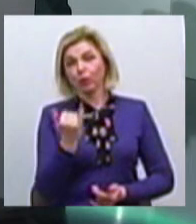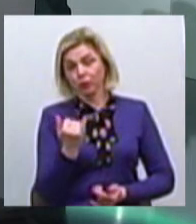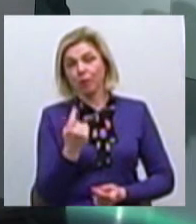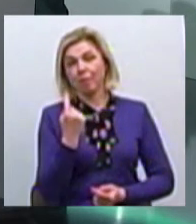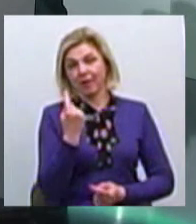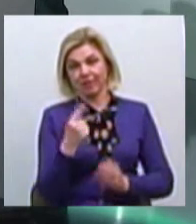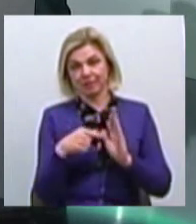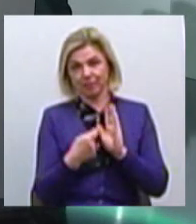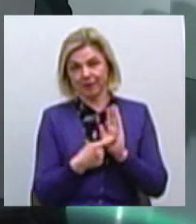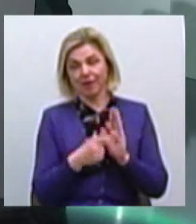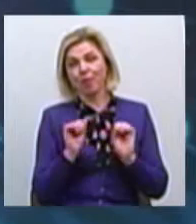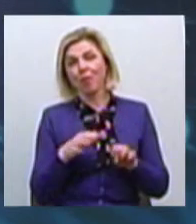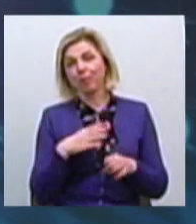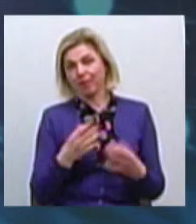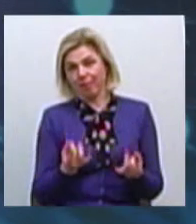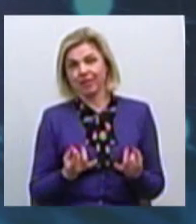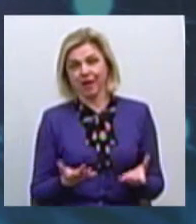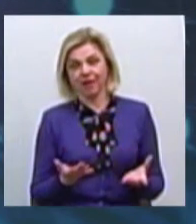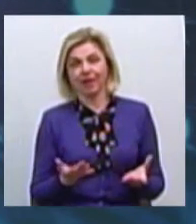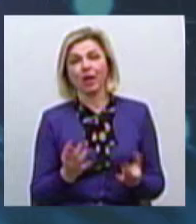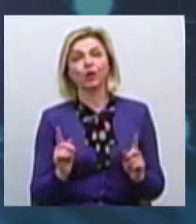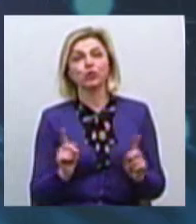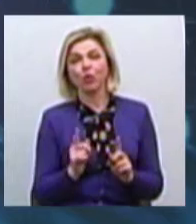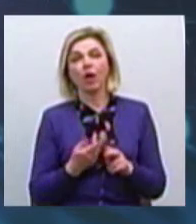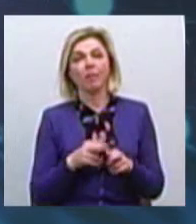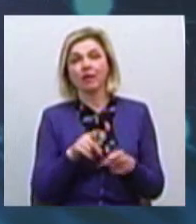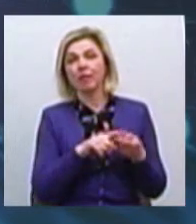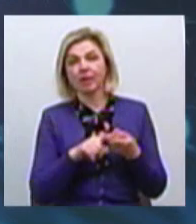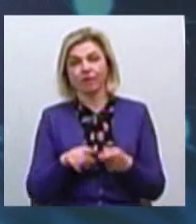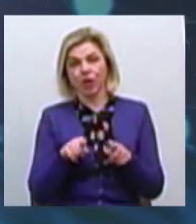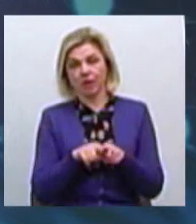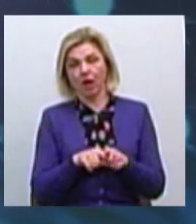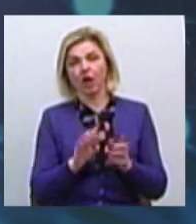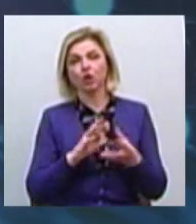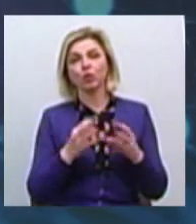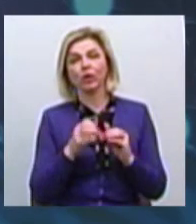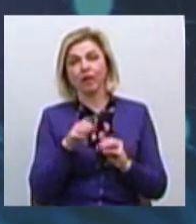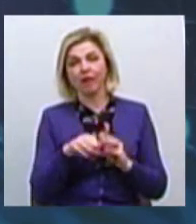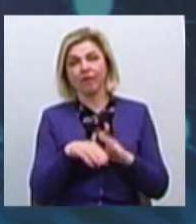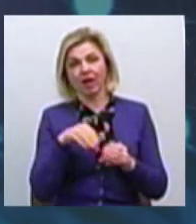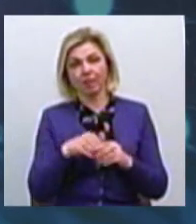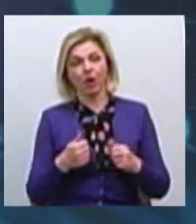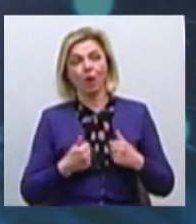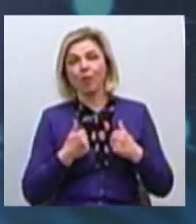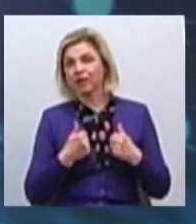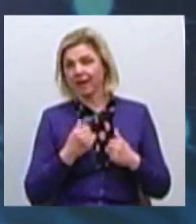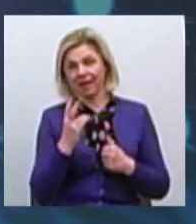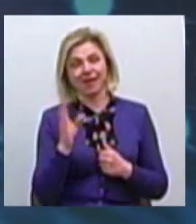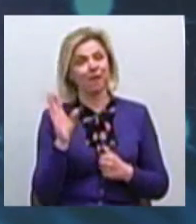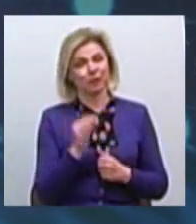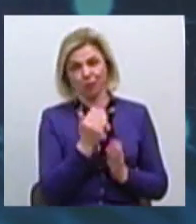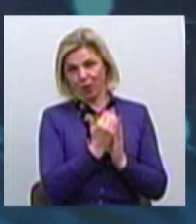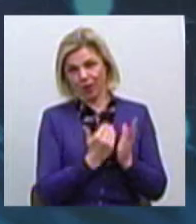запитання, можливо, в чомусь банальне. Що саме призвело до таких результатів виборів? Але постарайтесь не на всю програму, бо ще є